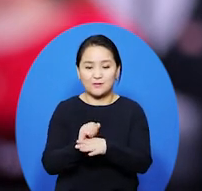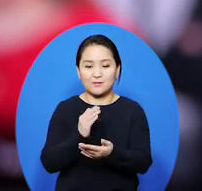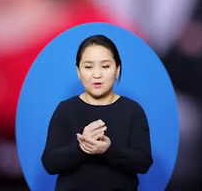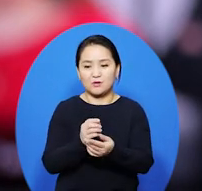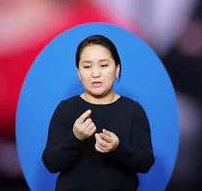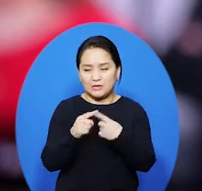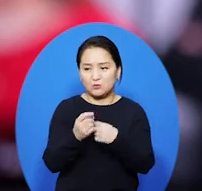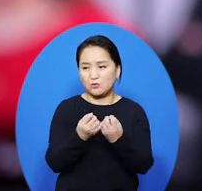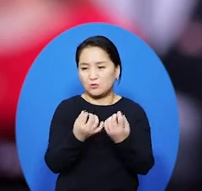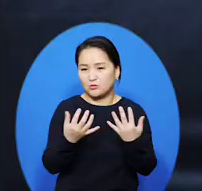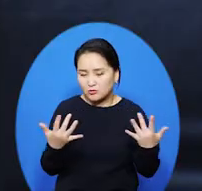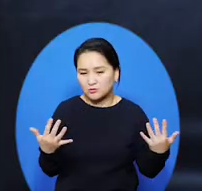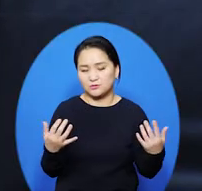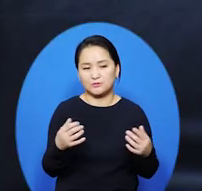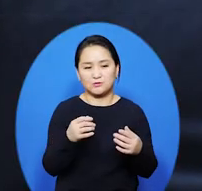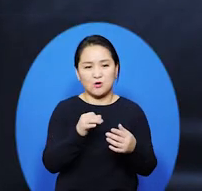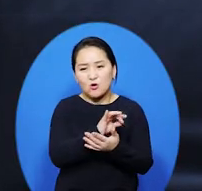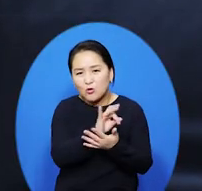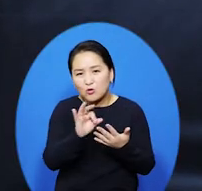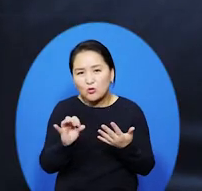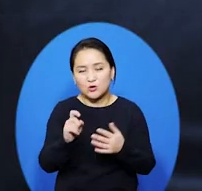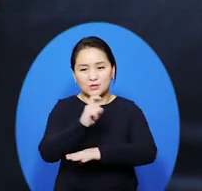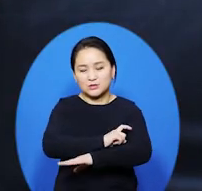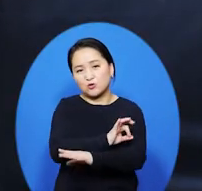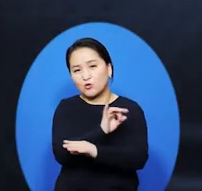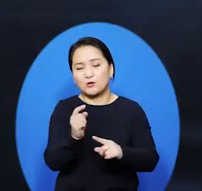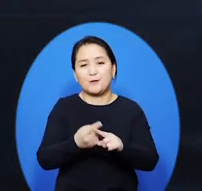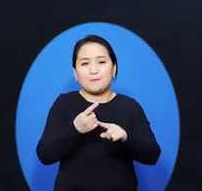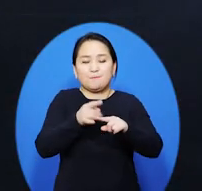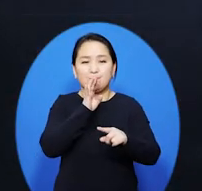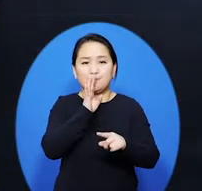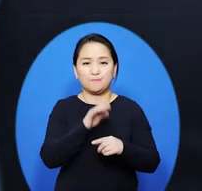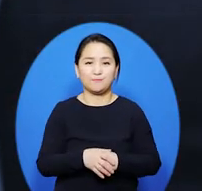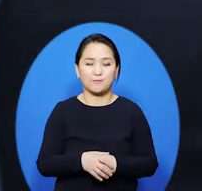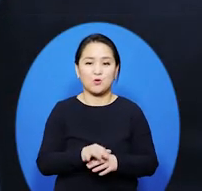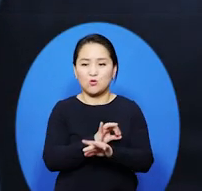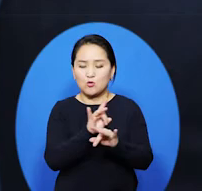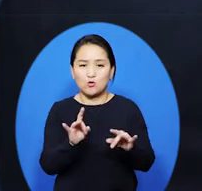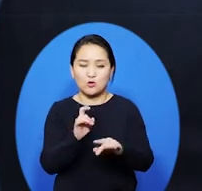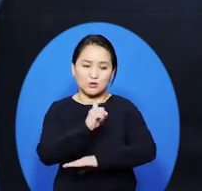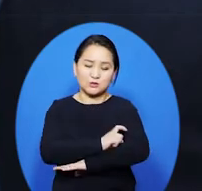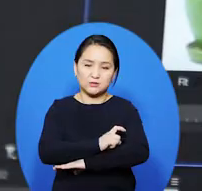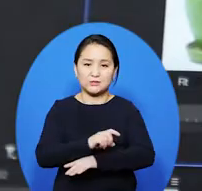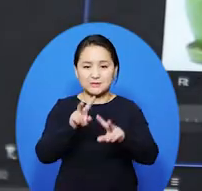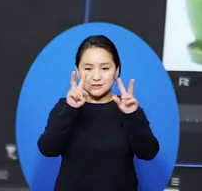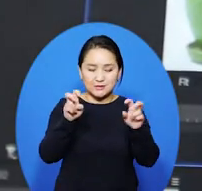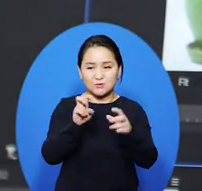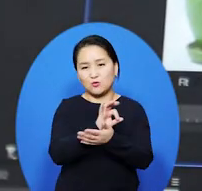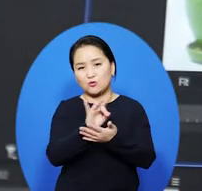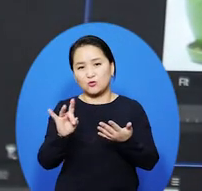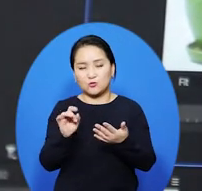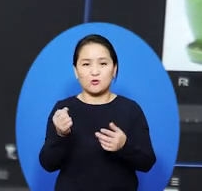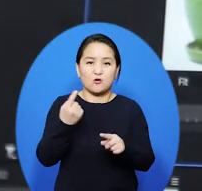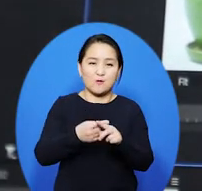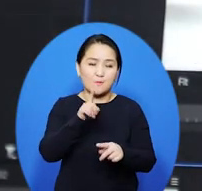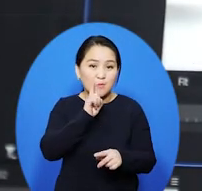бэлтгэж чадаад гэхдээ өгшөө илүү олон контентээ хичээлүүдийн нэмэгдүүлж өгөөч гэдэг хүсэлт ирж исэн. Илүү олон төрлийн хичээлээр сэдвэр